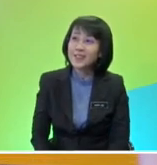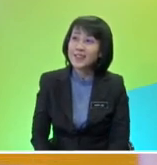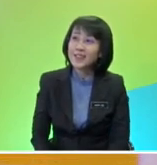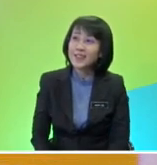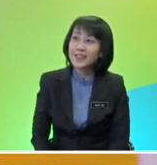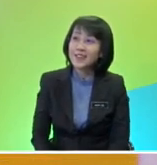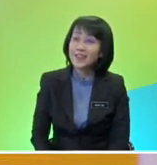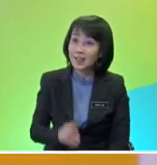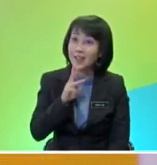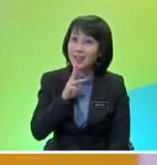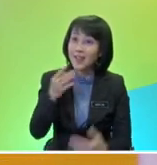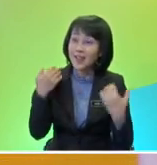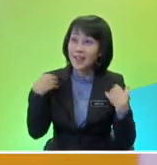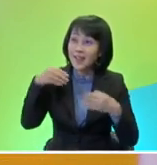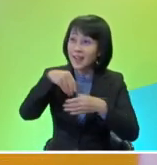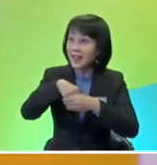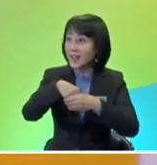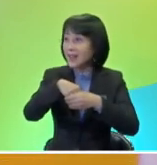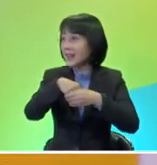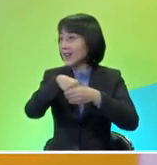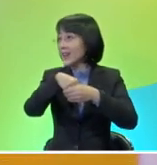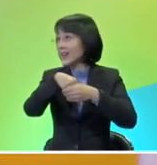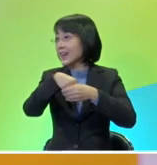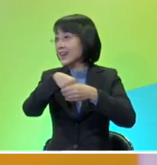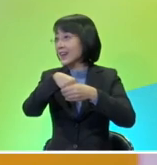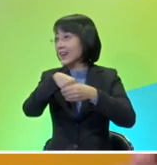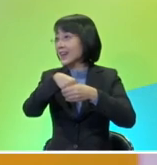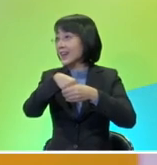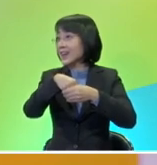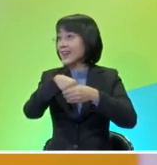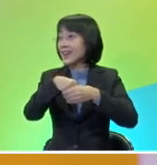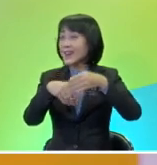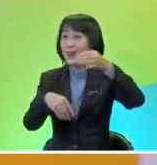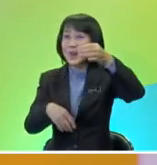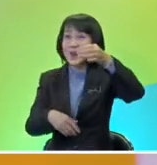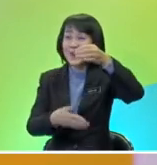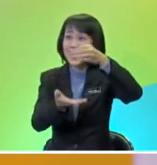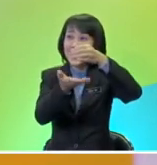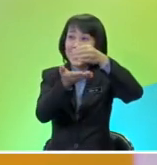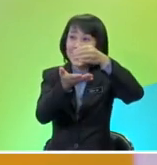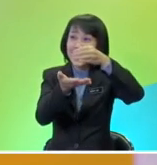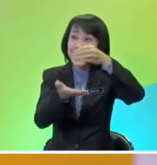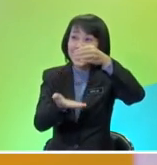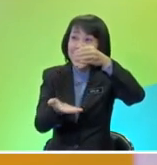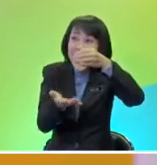air, Kemudian kita angkat. Kita angkat. Kita perlahan-lahan. Okey. Okey, satu, dua, tiga.